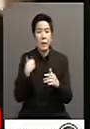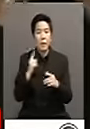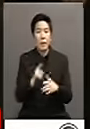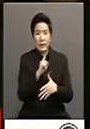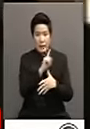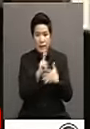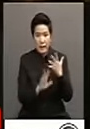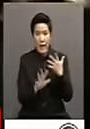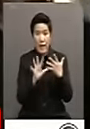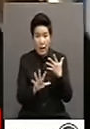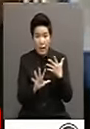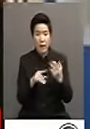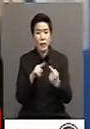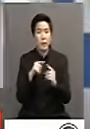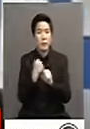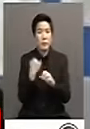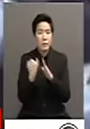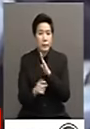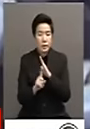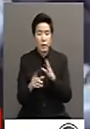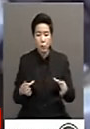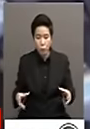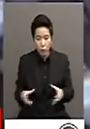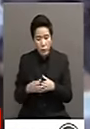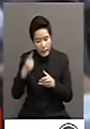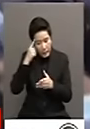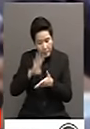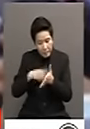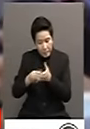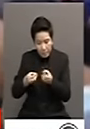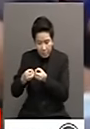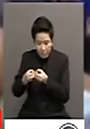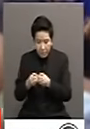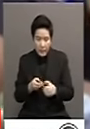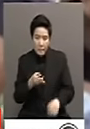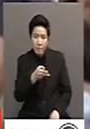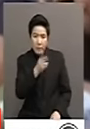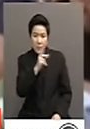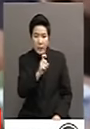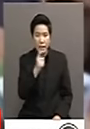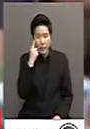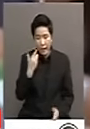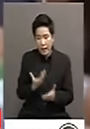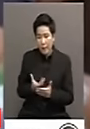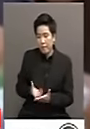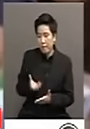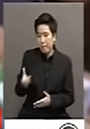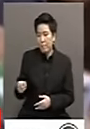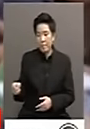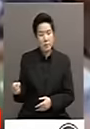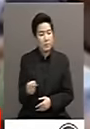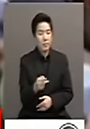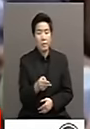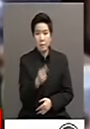1ถึงจำเลยที่5ในข้อหาร่วมกันฆ่าผู้อื่นโดยตรองไว้ก่อนจ้างวานใช้ยุยงส่งเสริมให้ฆ่